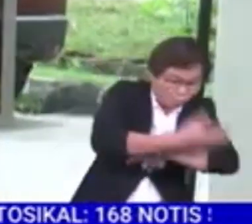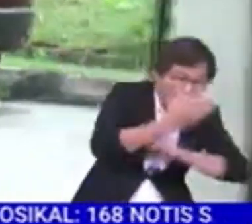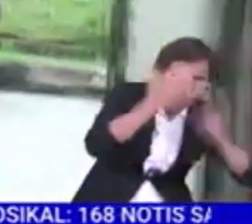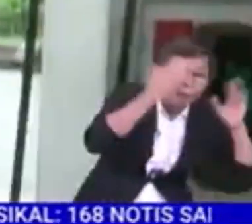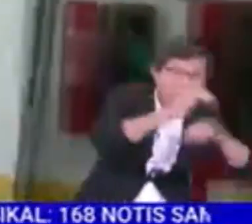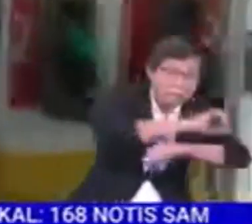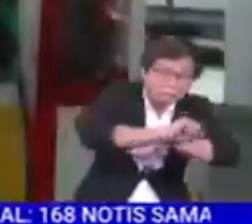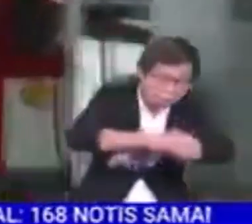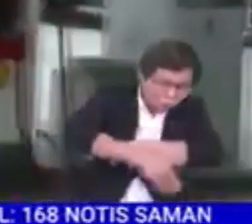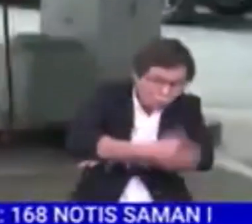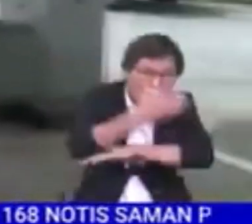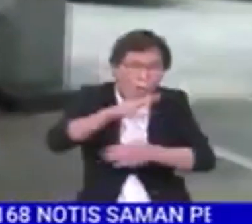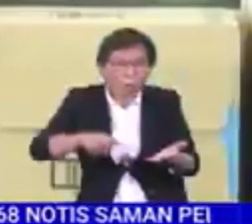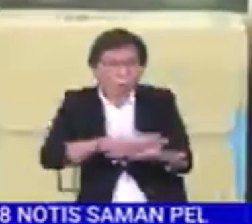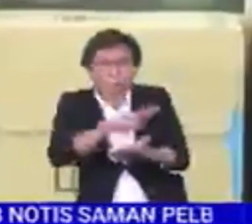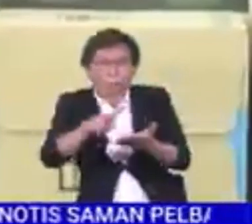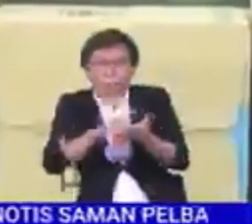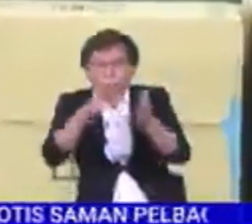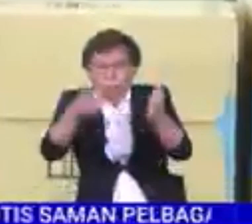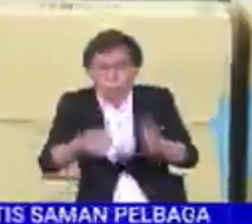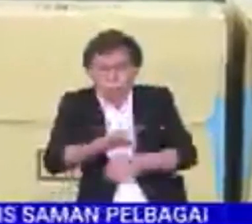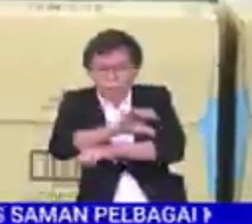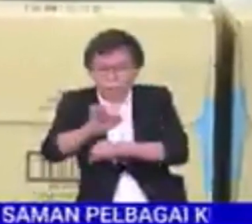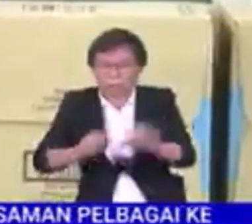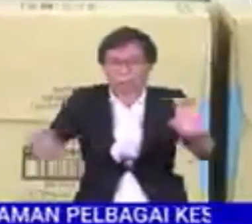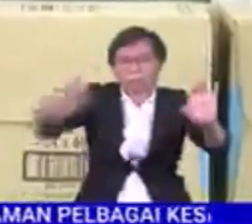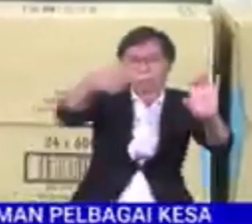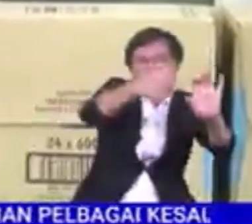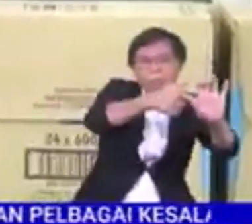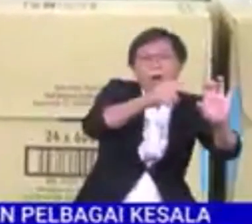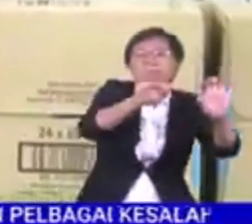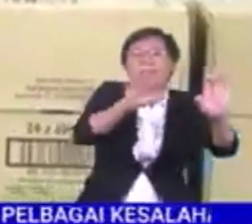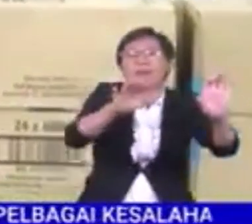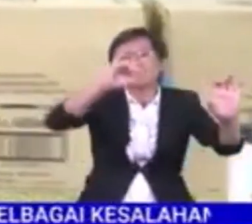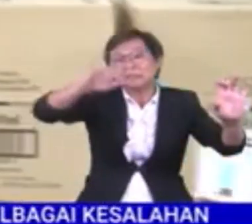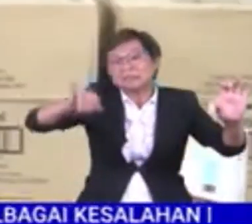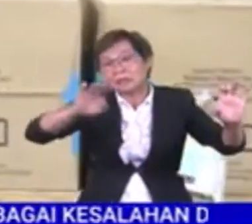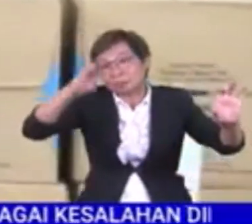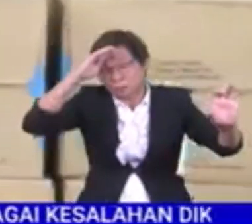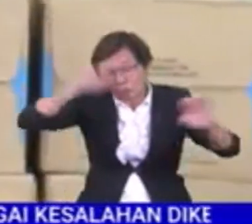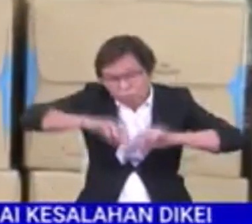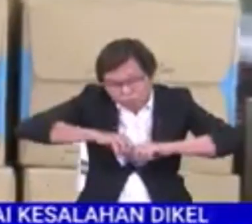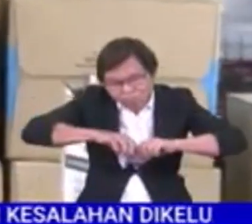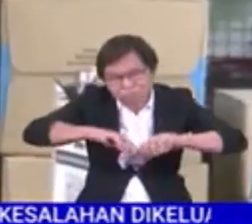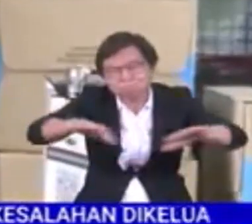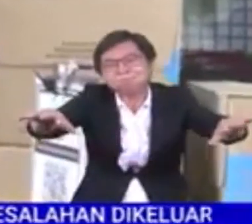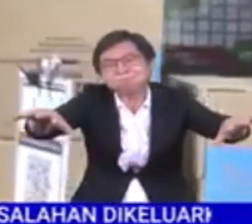beberapa video warga Singapura mengisi minyak ruang sampel 5 di Jawa Baru tular di media sosial